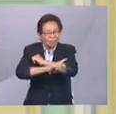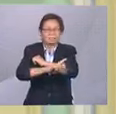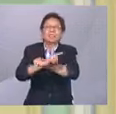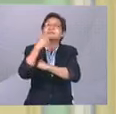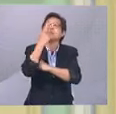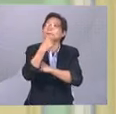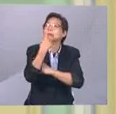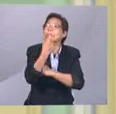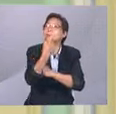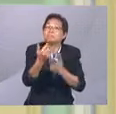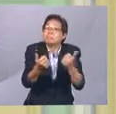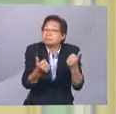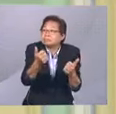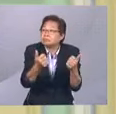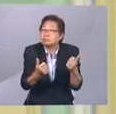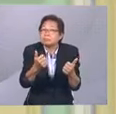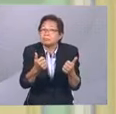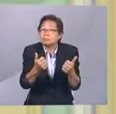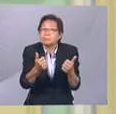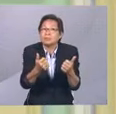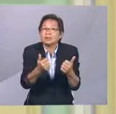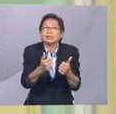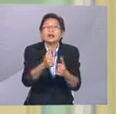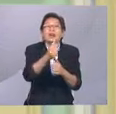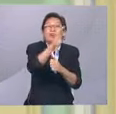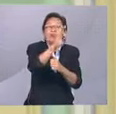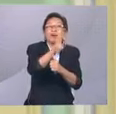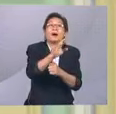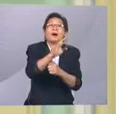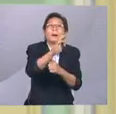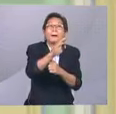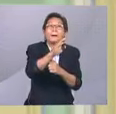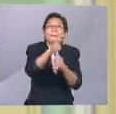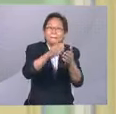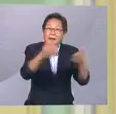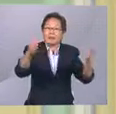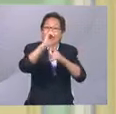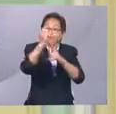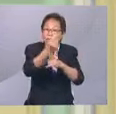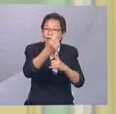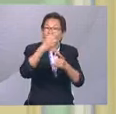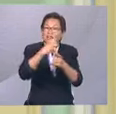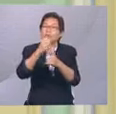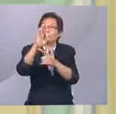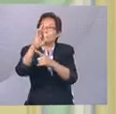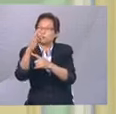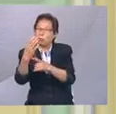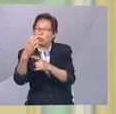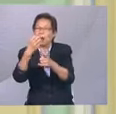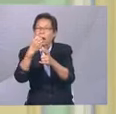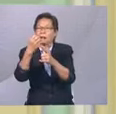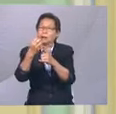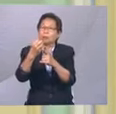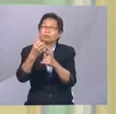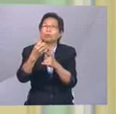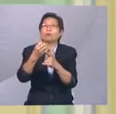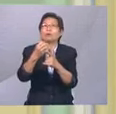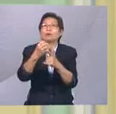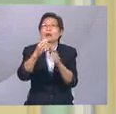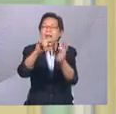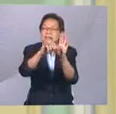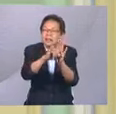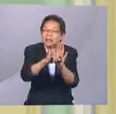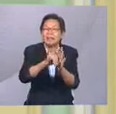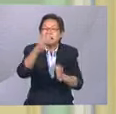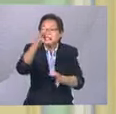tak kira sama the melalui media sosial portalmidia dan sebagainya jika kalian melakukan Pak